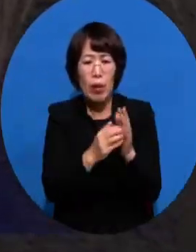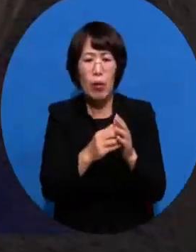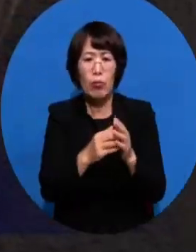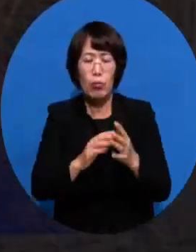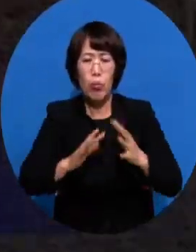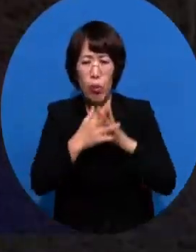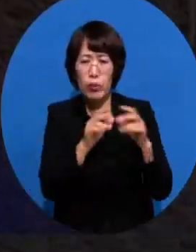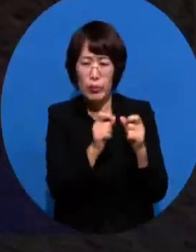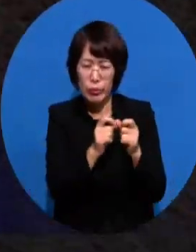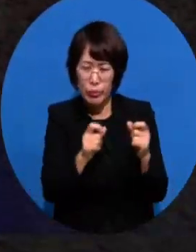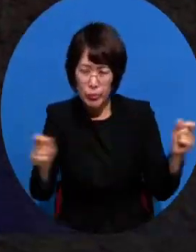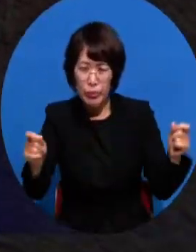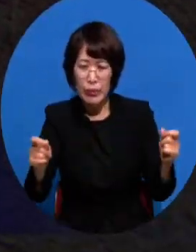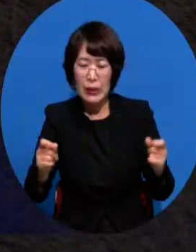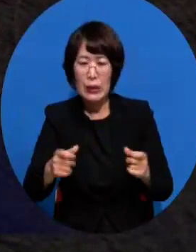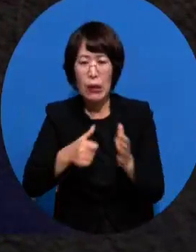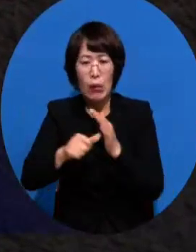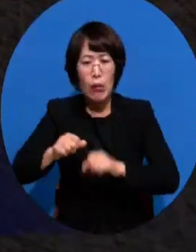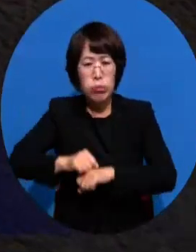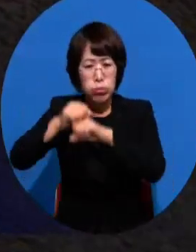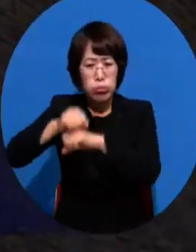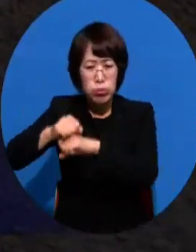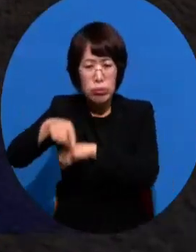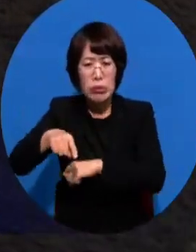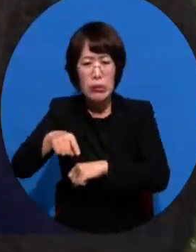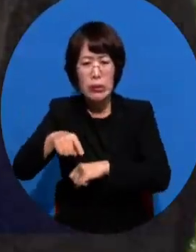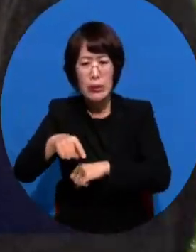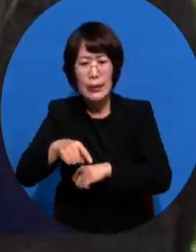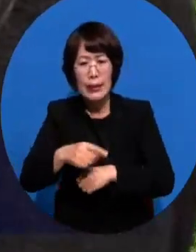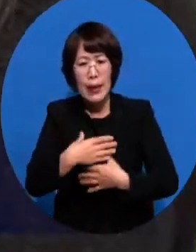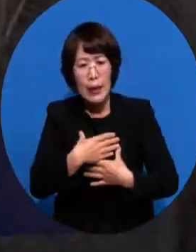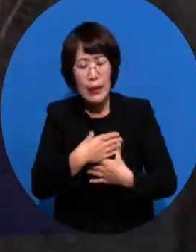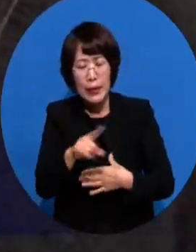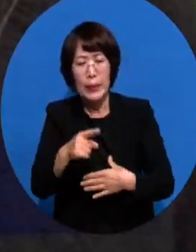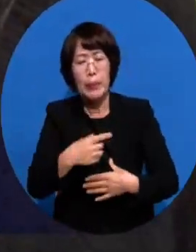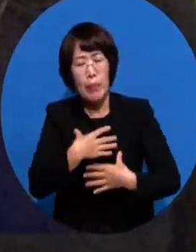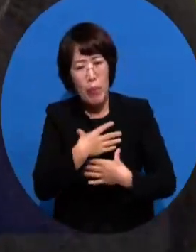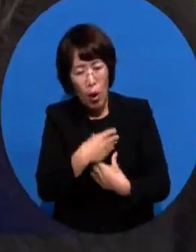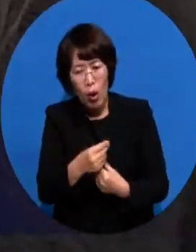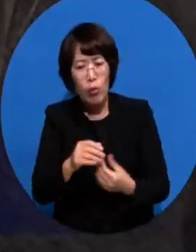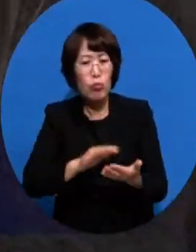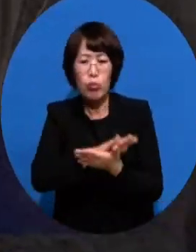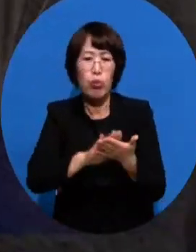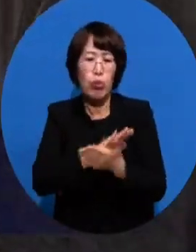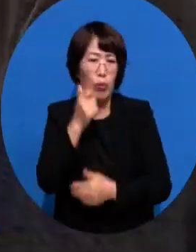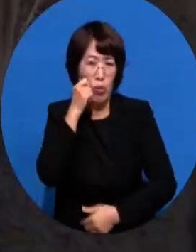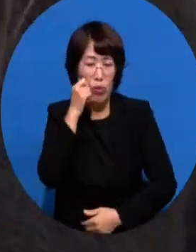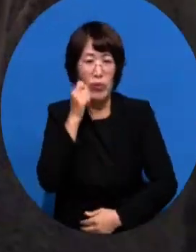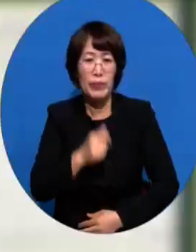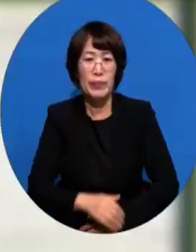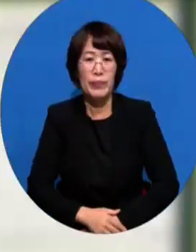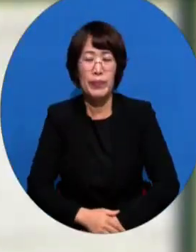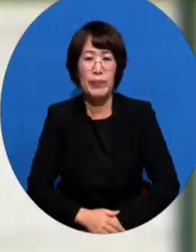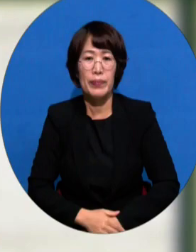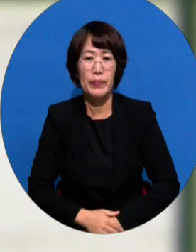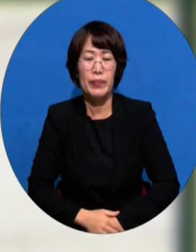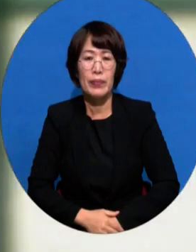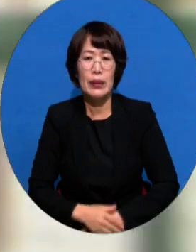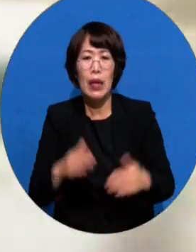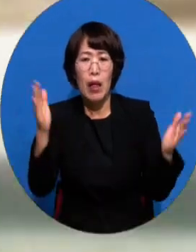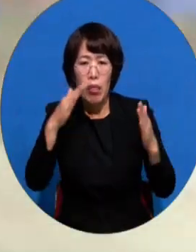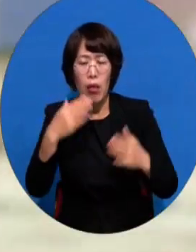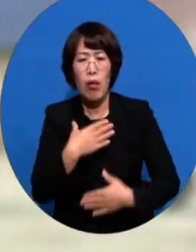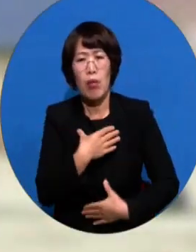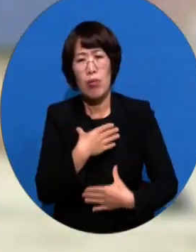보니까 자재랑 그런 것들이 옆에 있다 보니까 아무래도 안심하고도 그 맘 놓고 있기는 어렵죠.